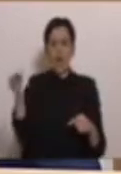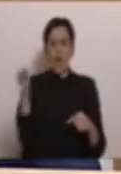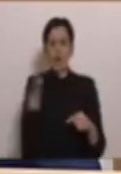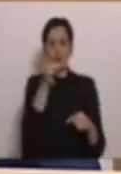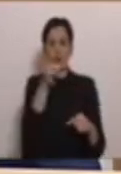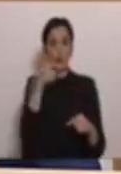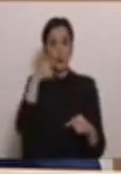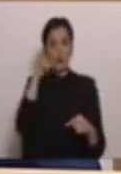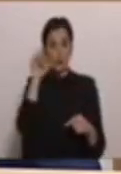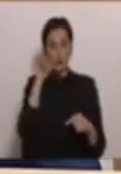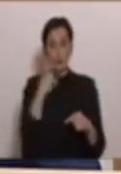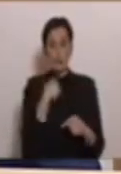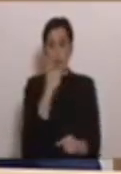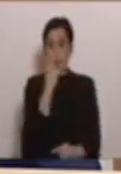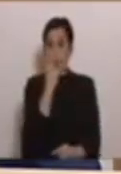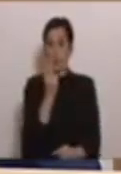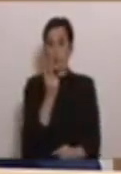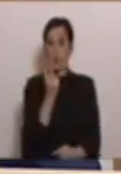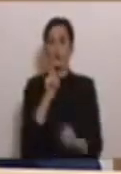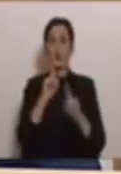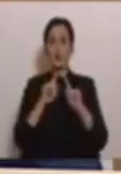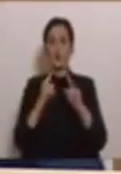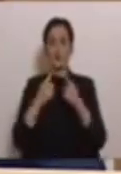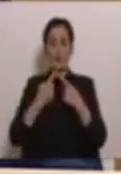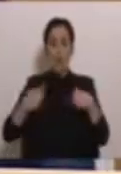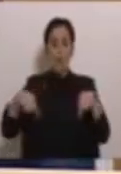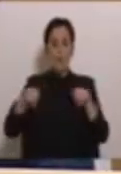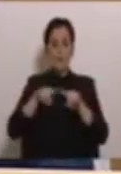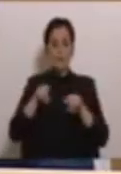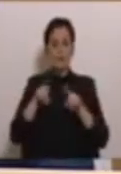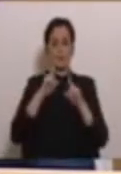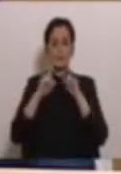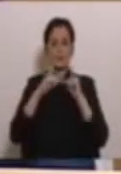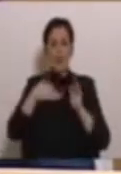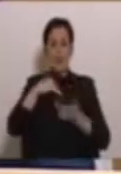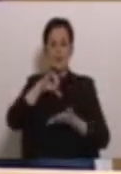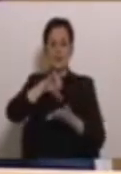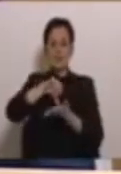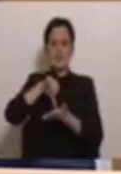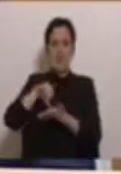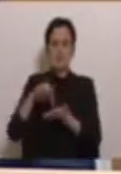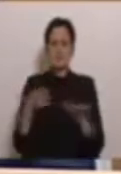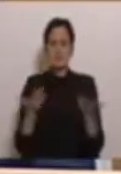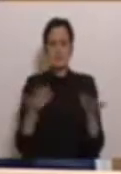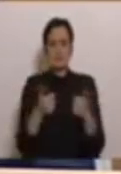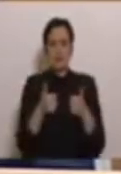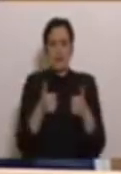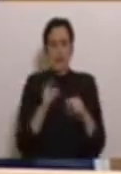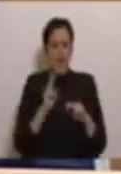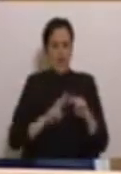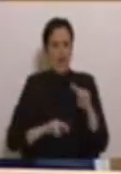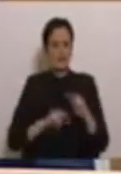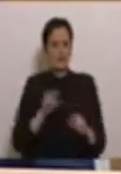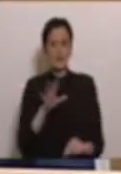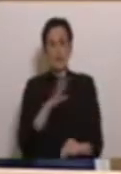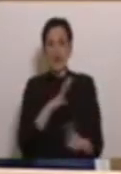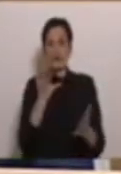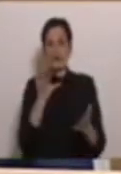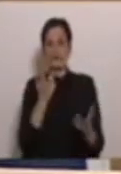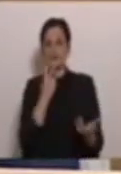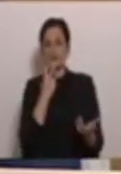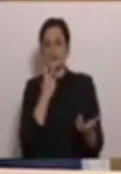გუშინ ვუყურებდი კომიტეტის ხდომებს, ჩვენი წარმომადგენლები იყვნენ და რაღაც ძალიან კარგ ხასიათზე იყავით,